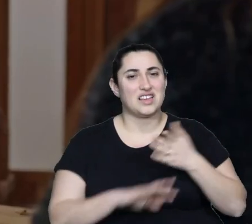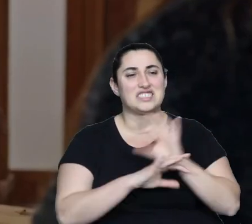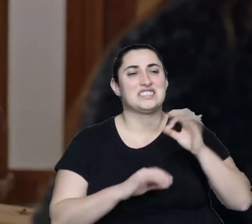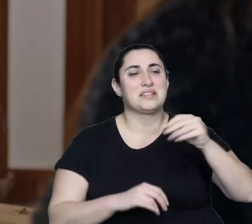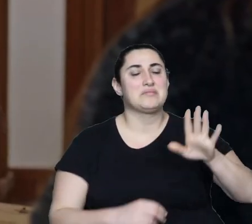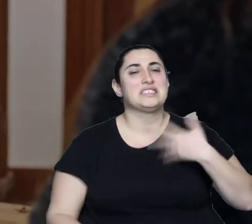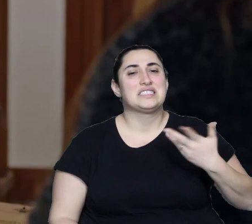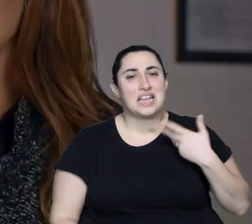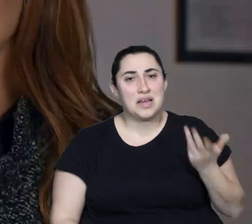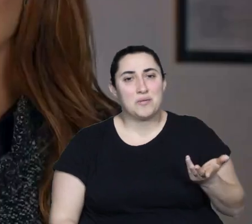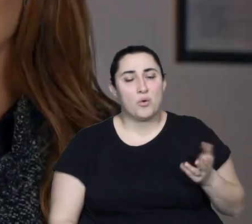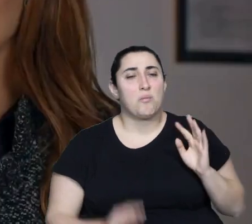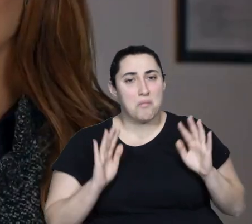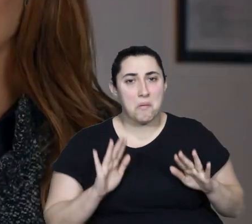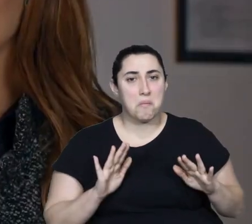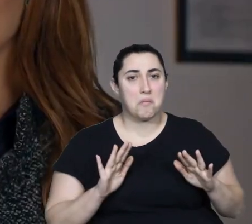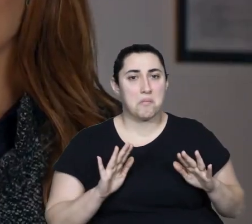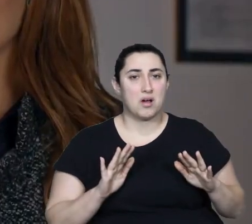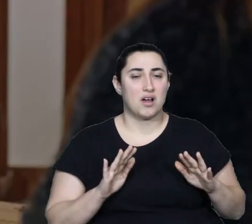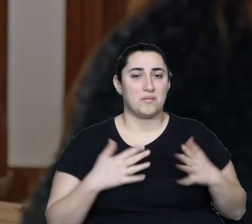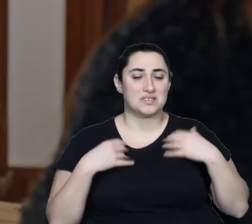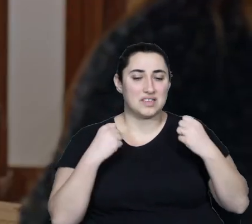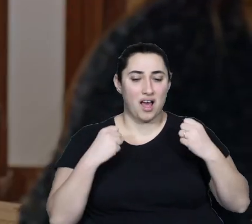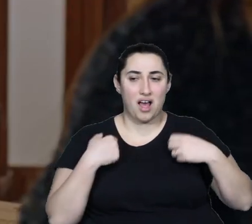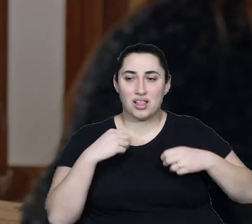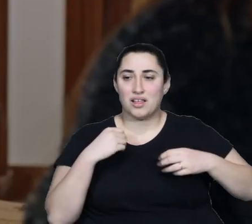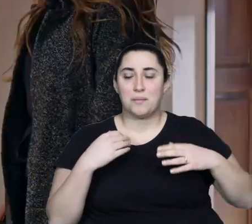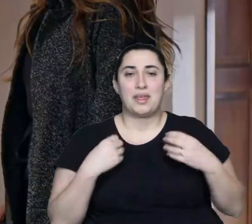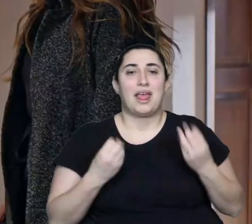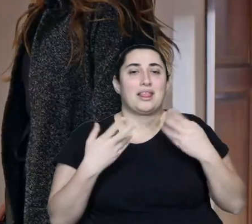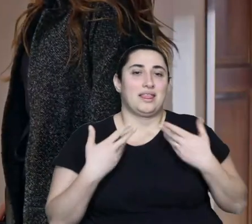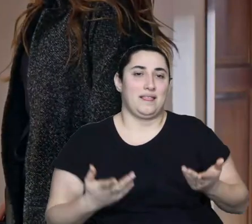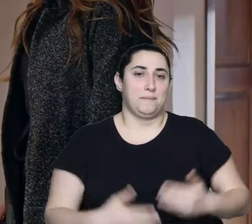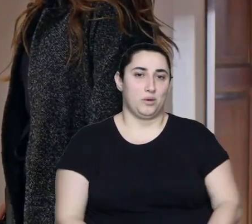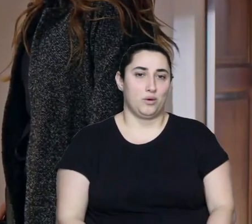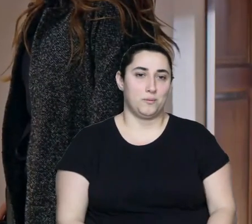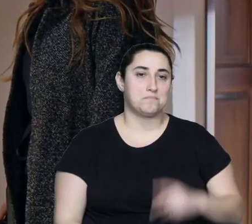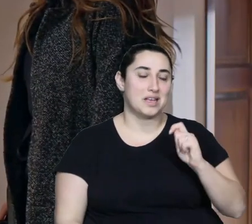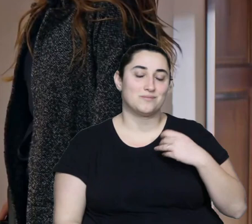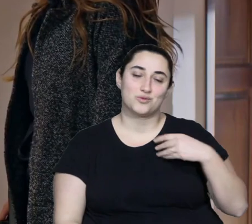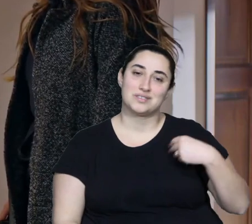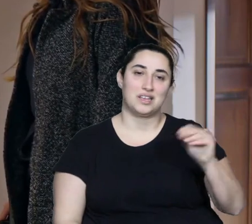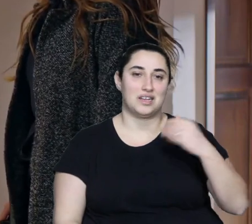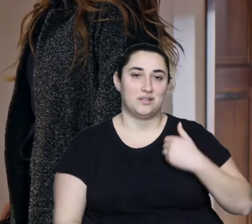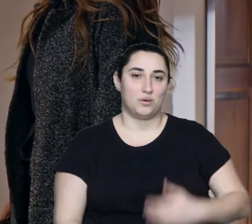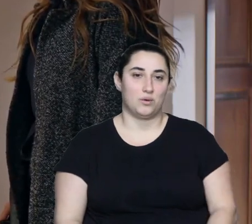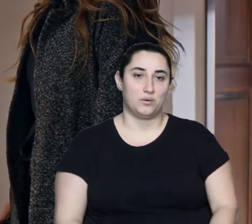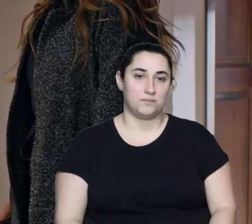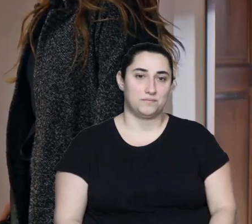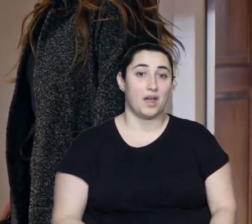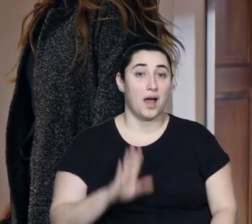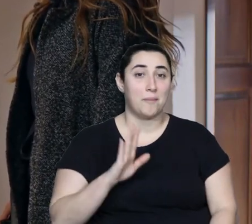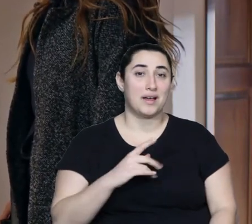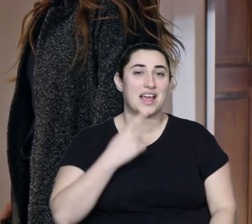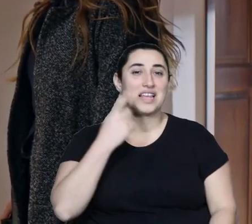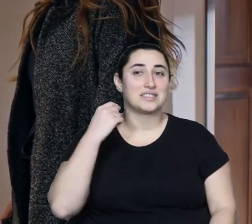hiç istemiyorum satmayı. Ama sağlığım bu işe el vermiyor. Mecburen satacağım. Ama biliyor